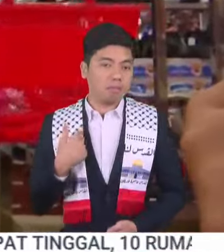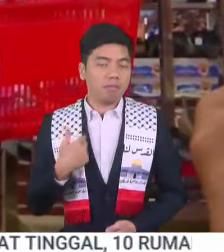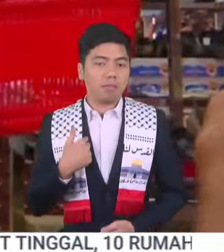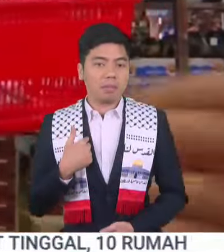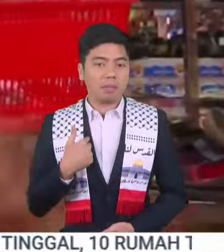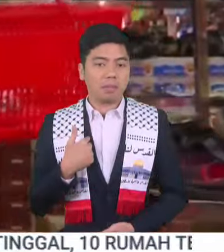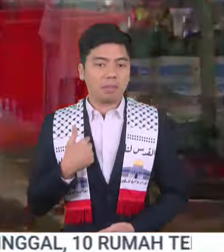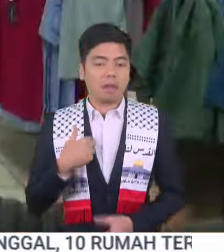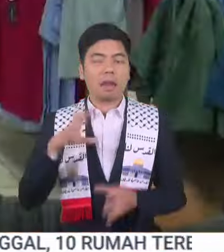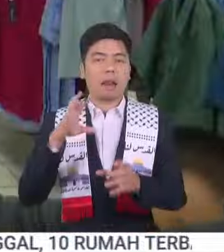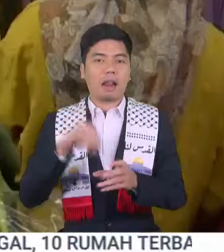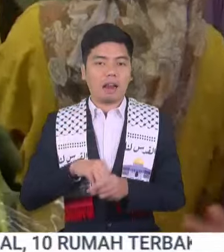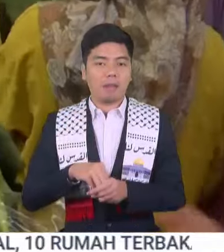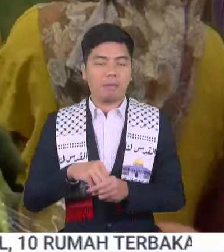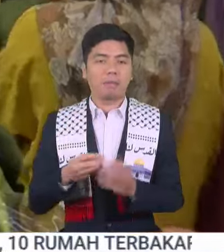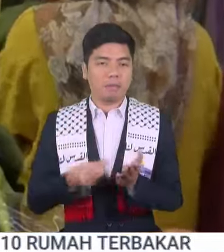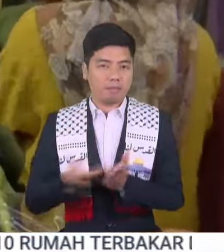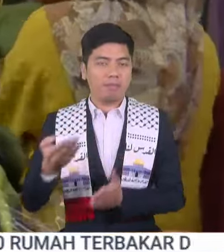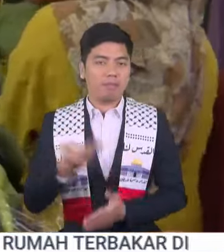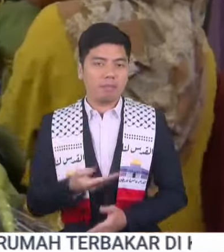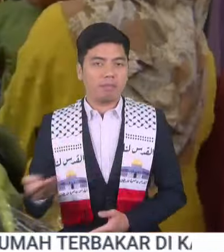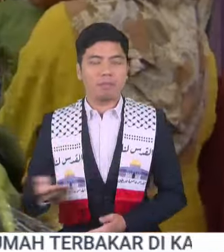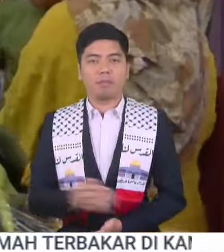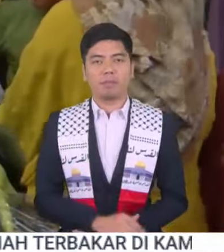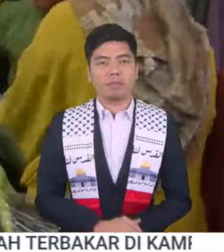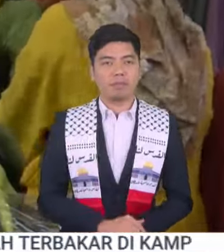dalam shopping raya.